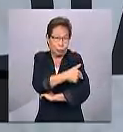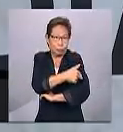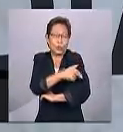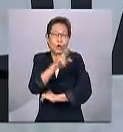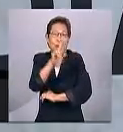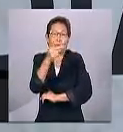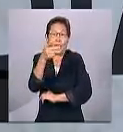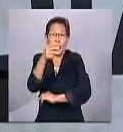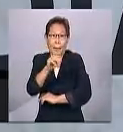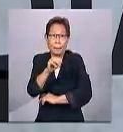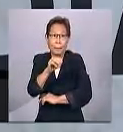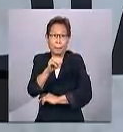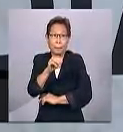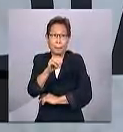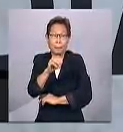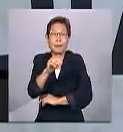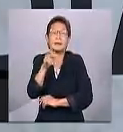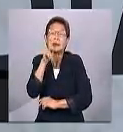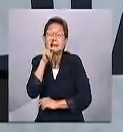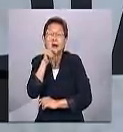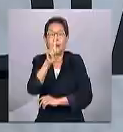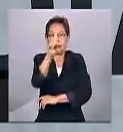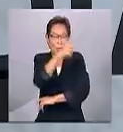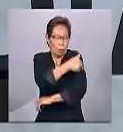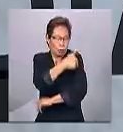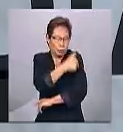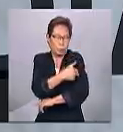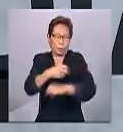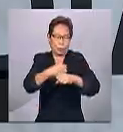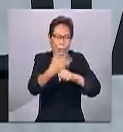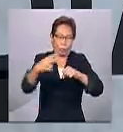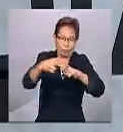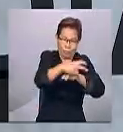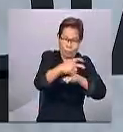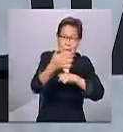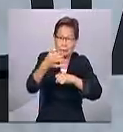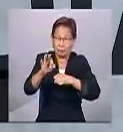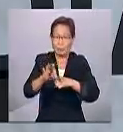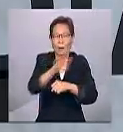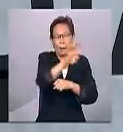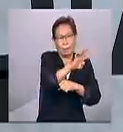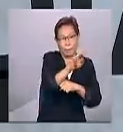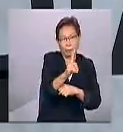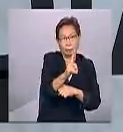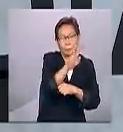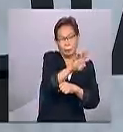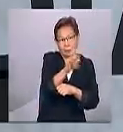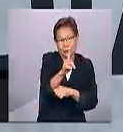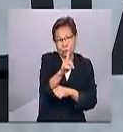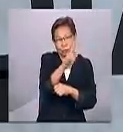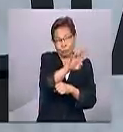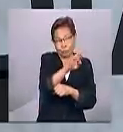UKM yang merupakan salah satu hospital COVID-19, di mana 41 adalah